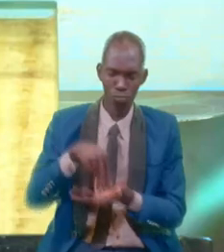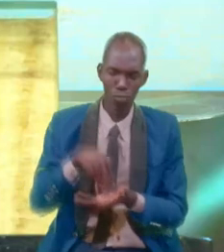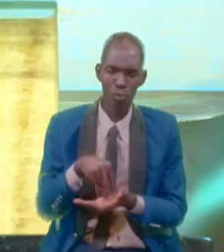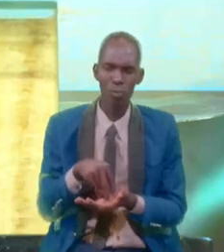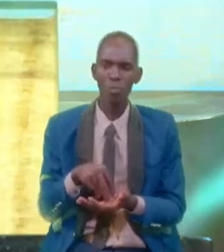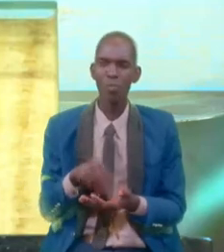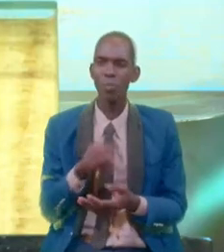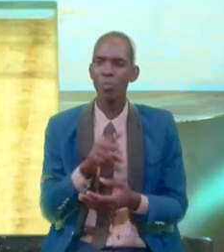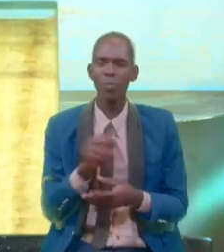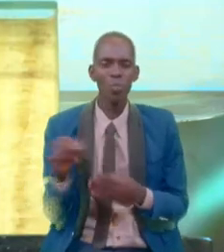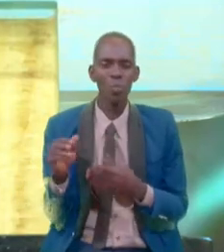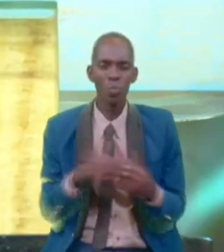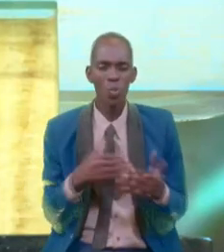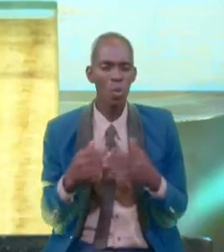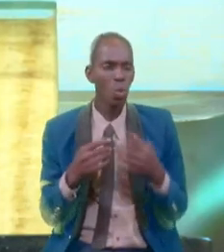et